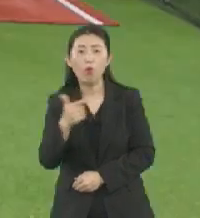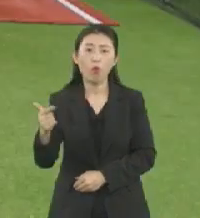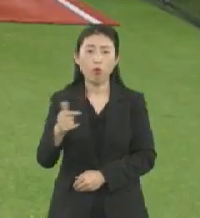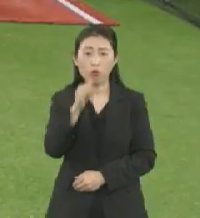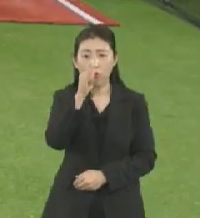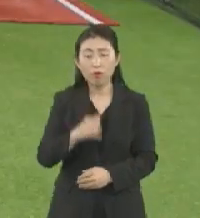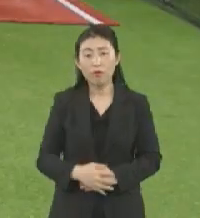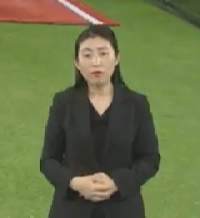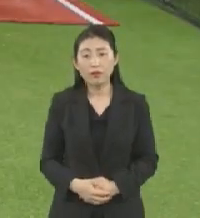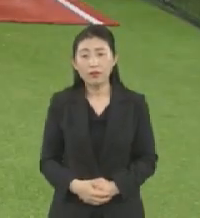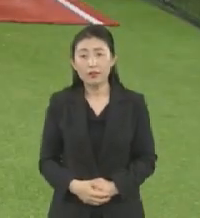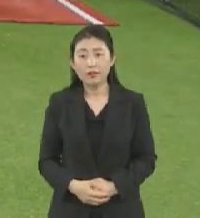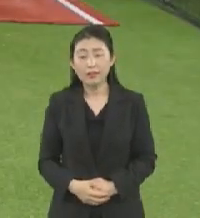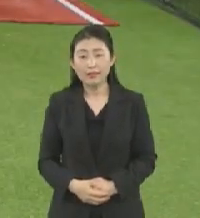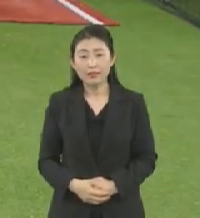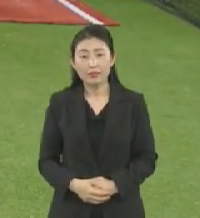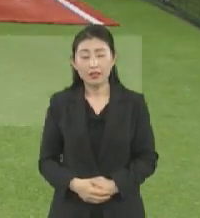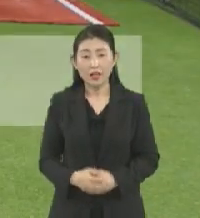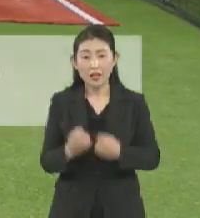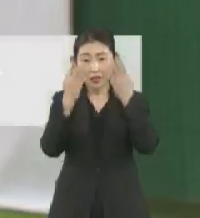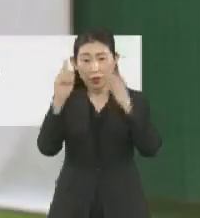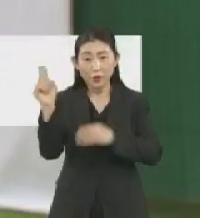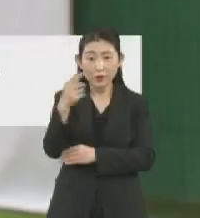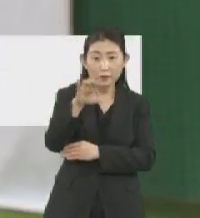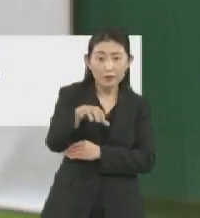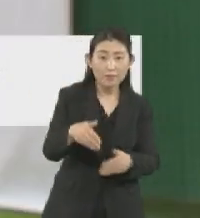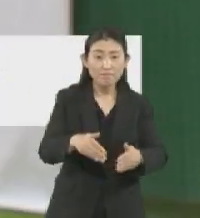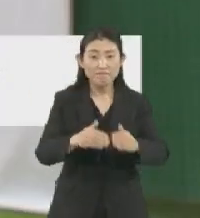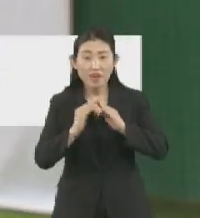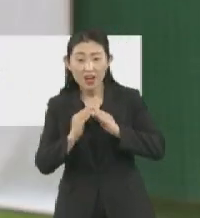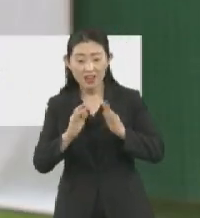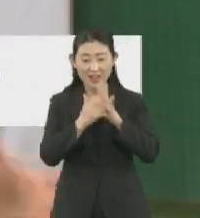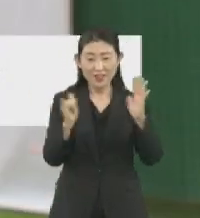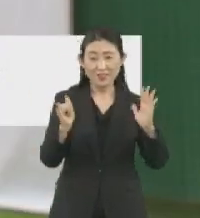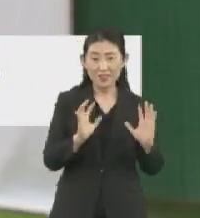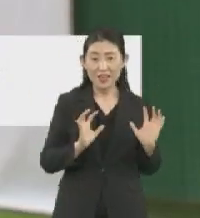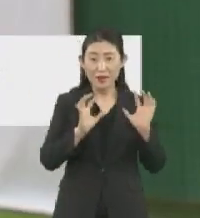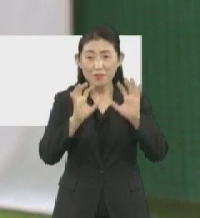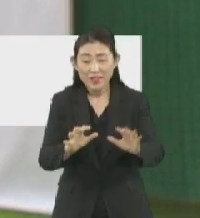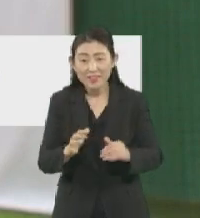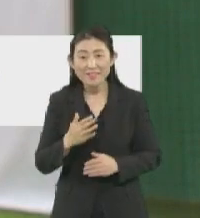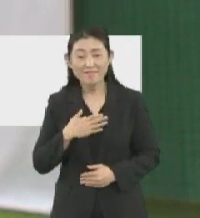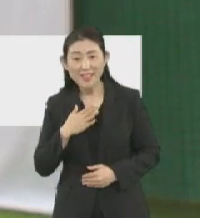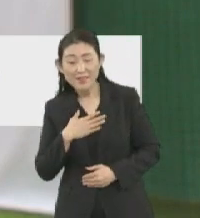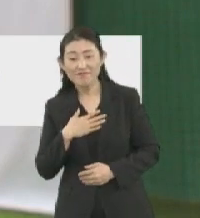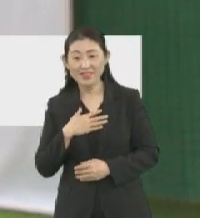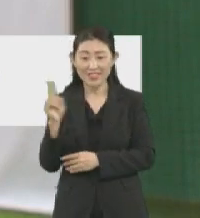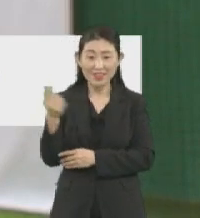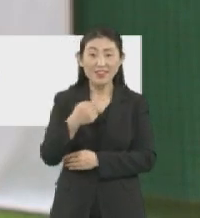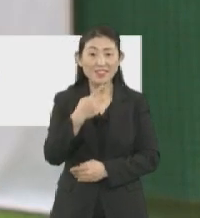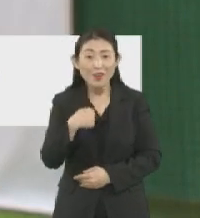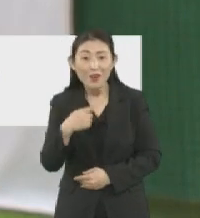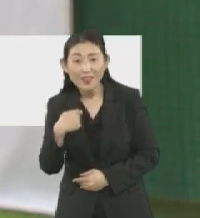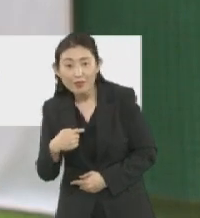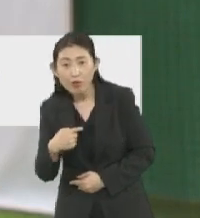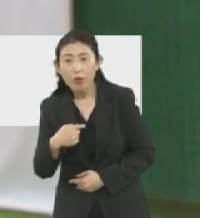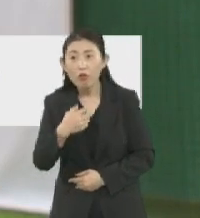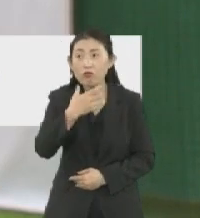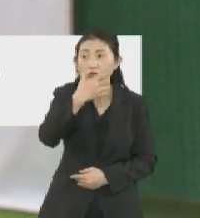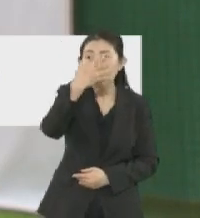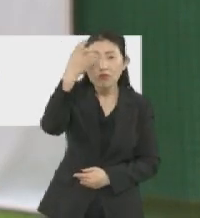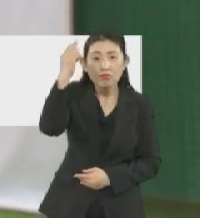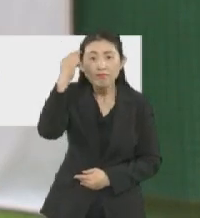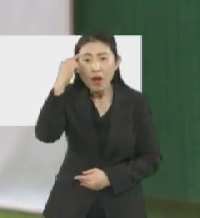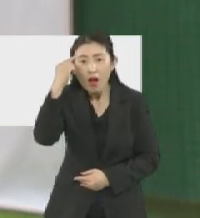때문입니다. 가족들하고 편안하게 새로운 신축 야구장에 아빠가 여기서 뛰었었어, 야구를 했었어. 이제 그런 거 이제 솔직히 꿈을 꾸고 있거든요.